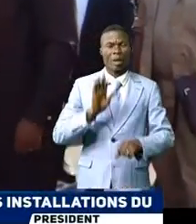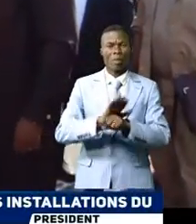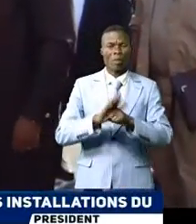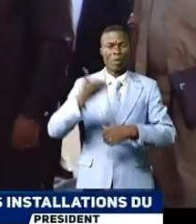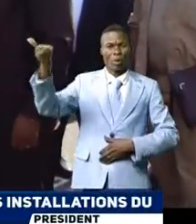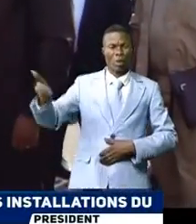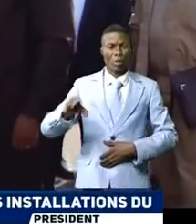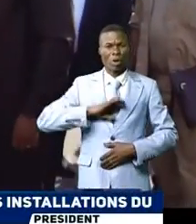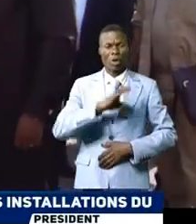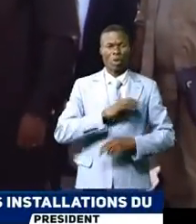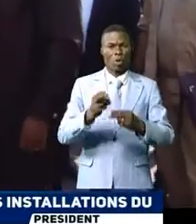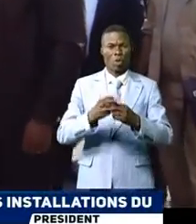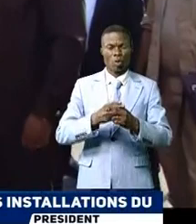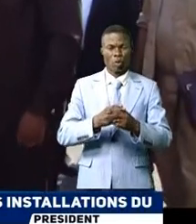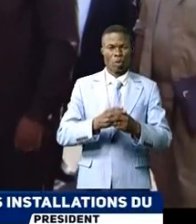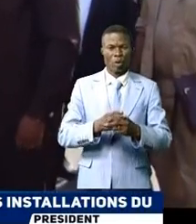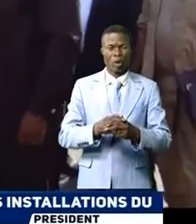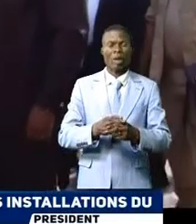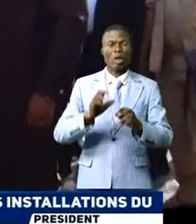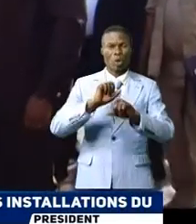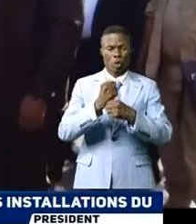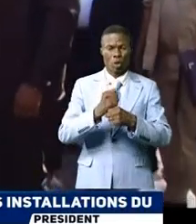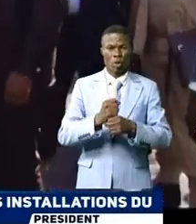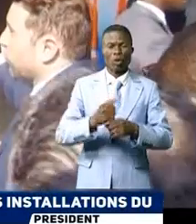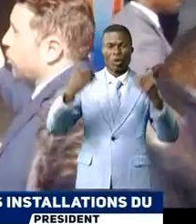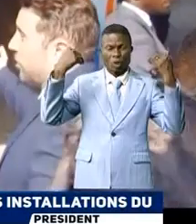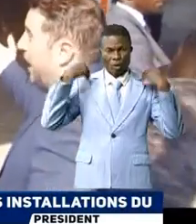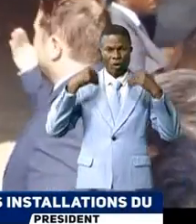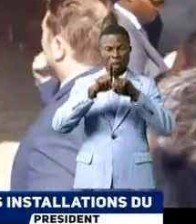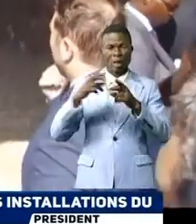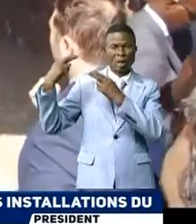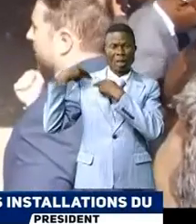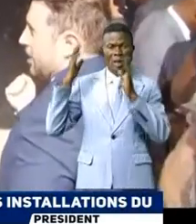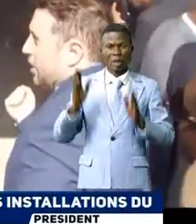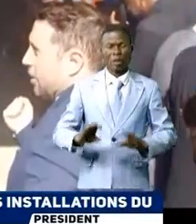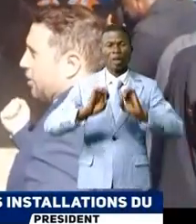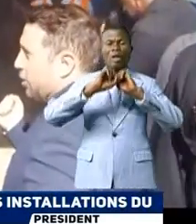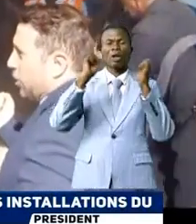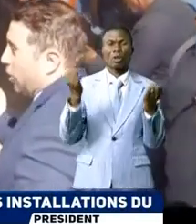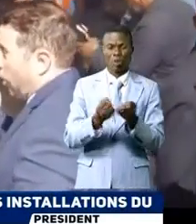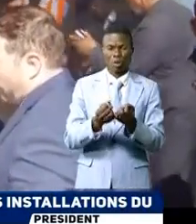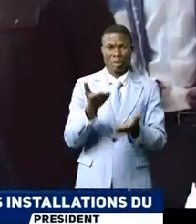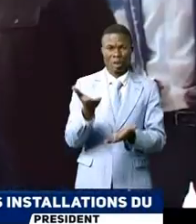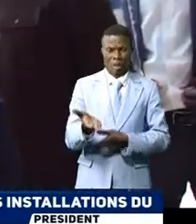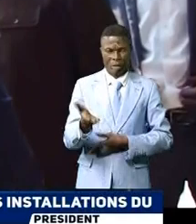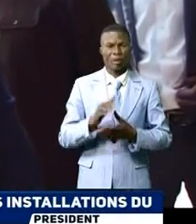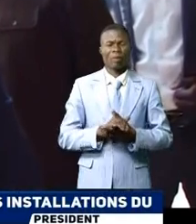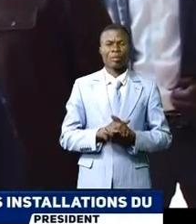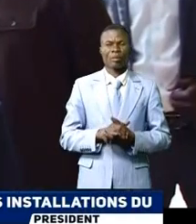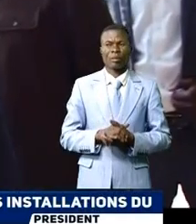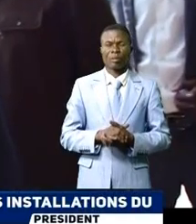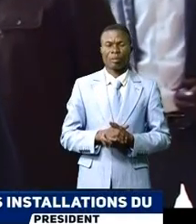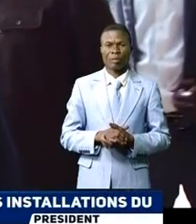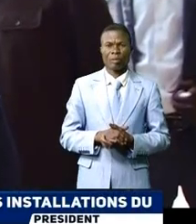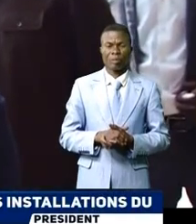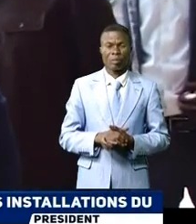un comité restreint d'accueil constitué des officiels et des responsables de la firme LR Group. Au